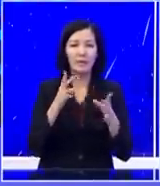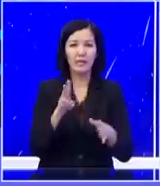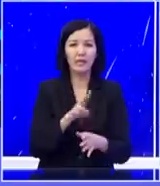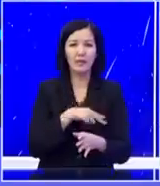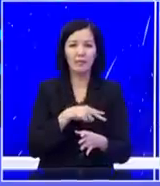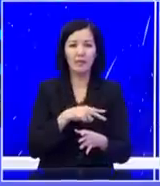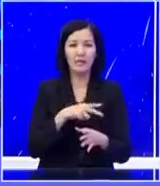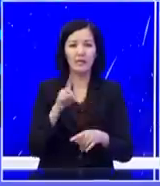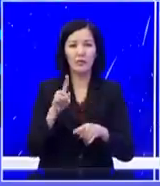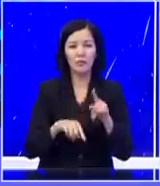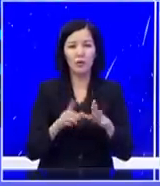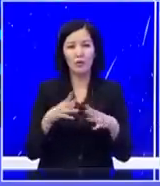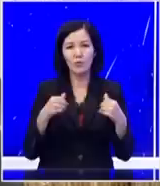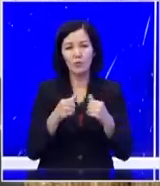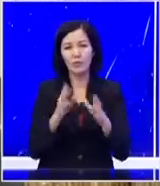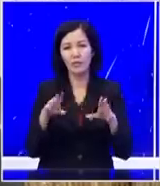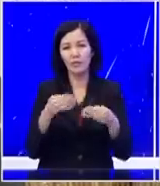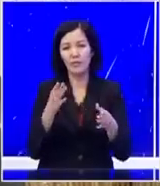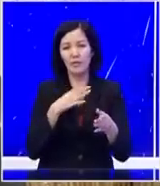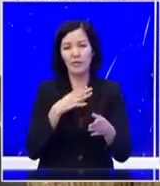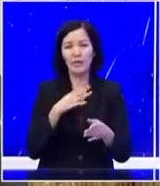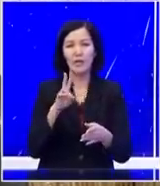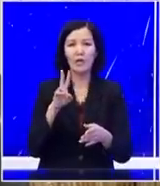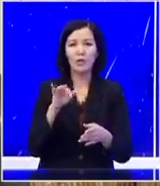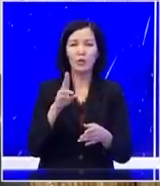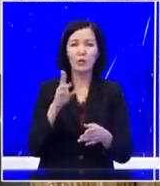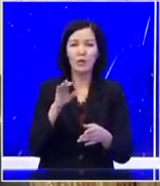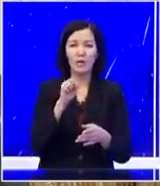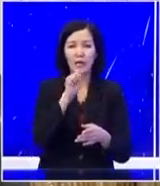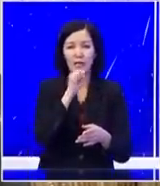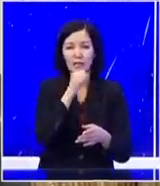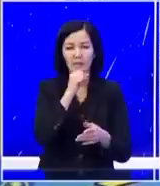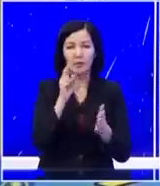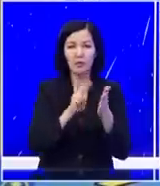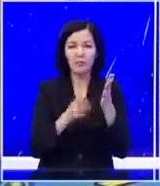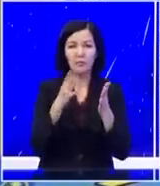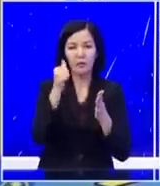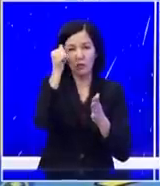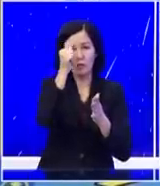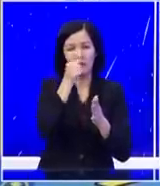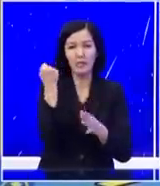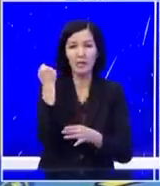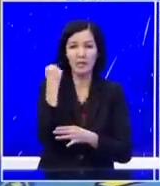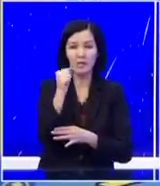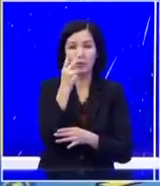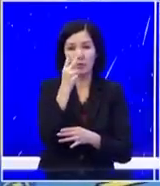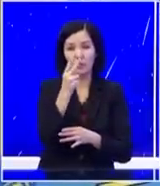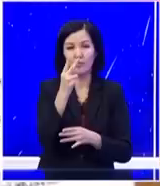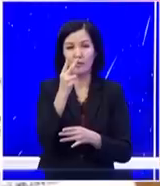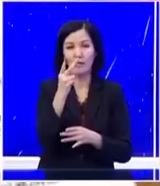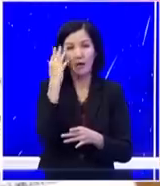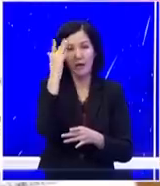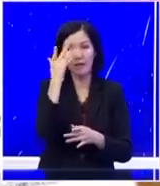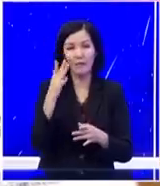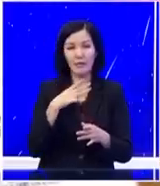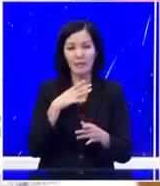марқұмның жақындарына табысталды. Нұрғали Ысқақов жеңістің 75 жылдығын биыл қарсыламын деп арманда кетті. Көзі тірі болғанда